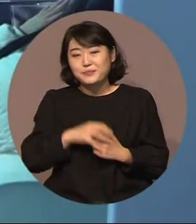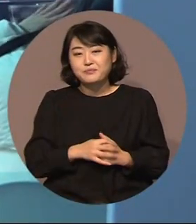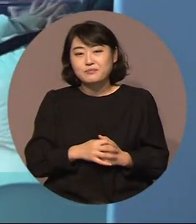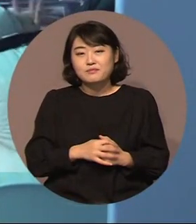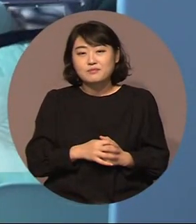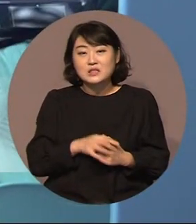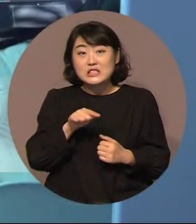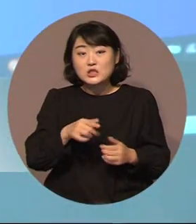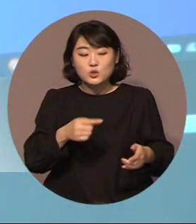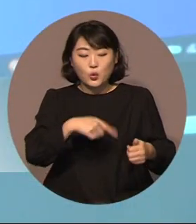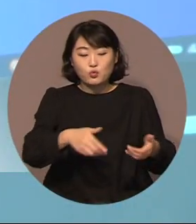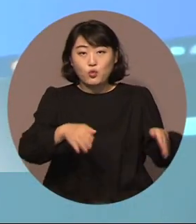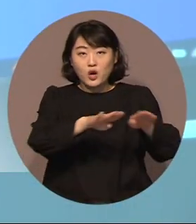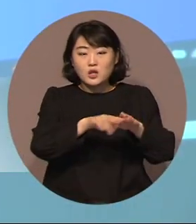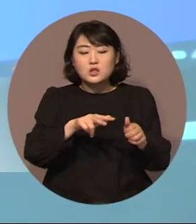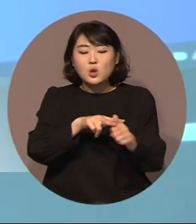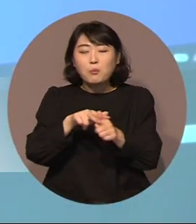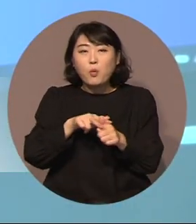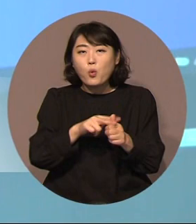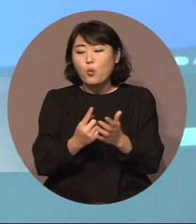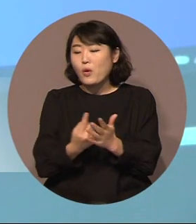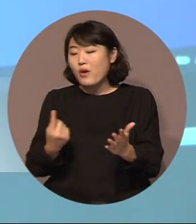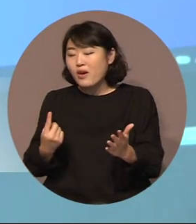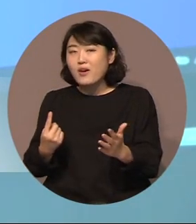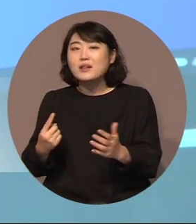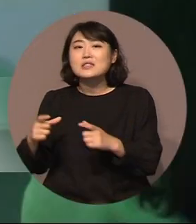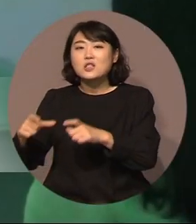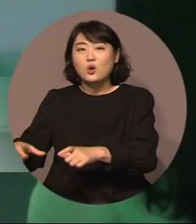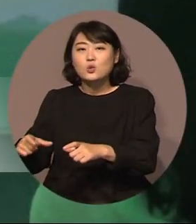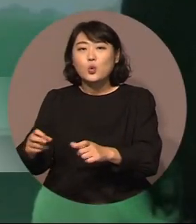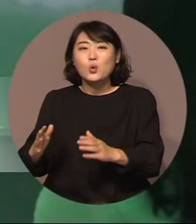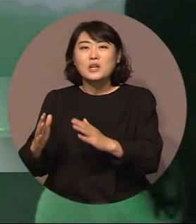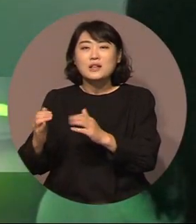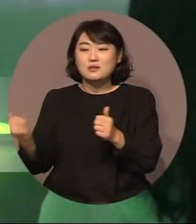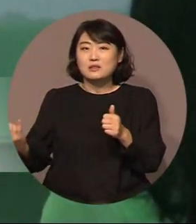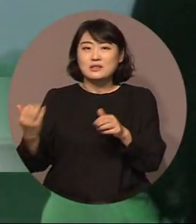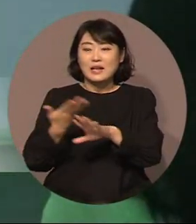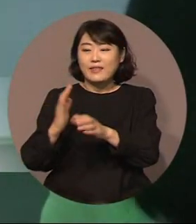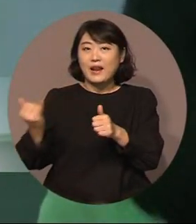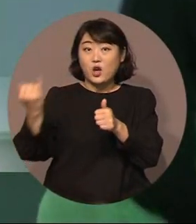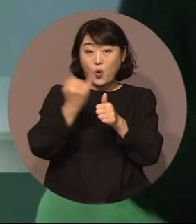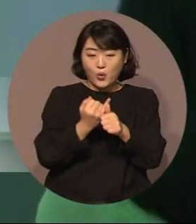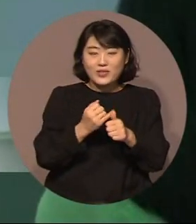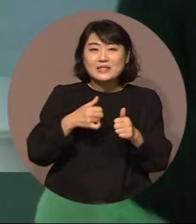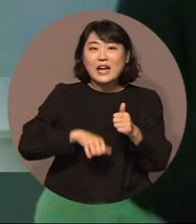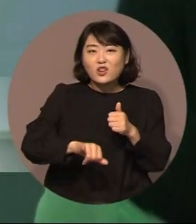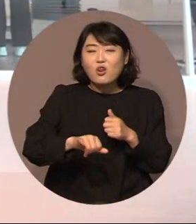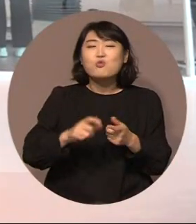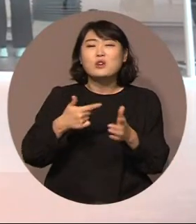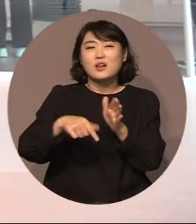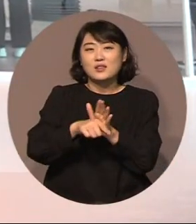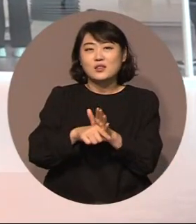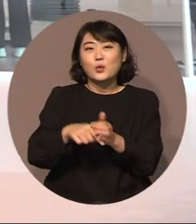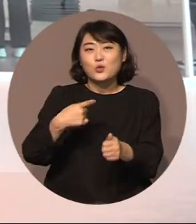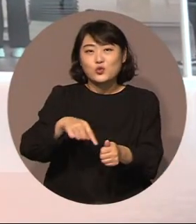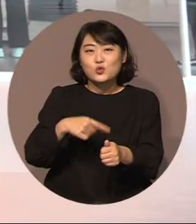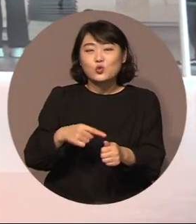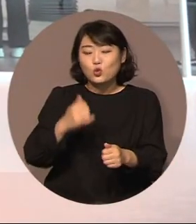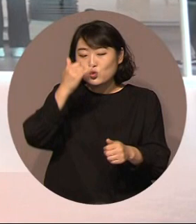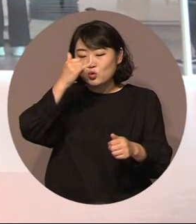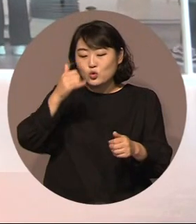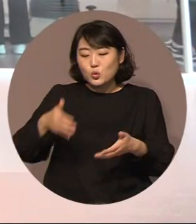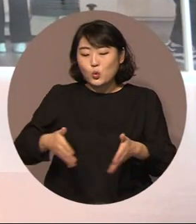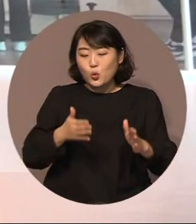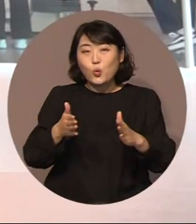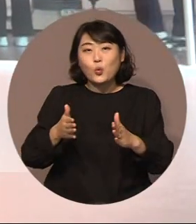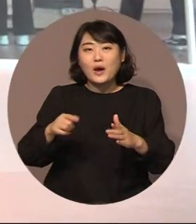충남교육청은 교육원을 중심으로 정보 소외 지역과 이주배경 저소득층 가정 학생들을 위한 진로 설계와 함께 도내 중학생 2만여